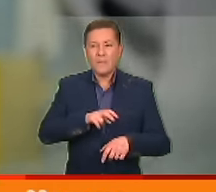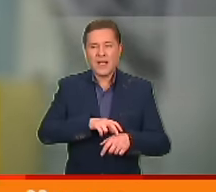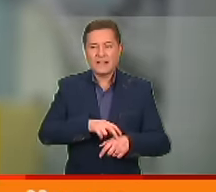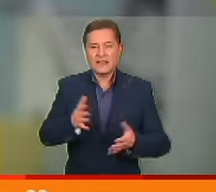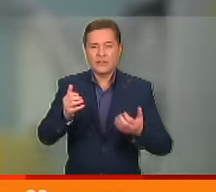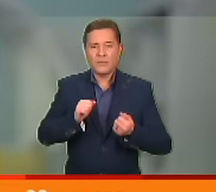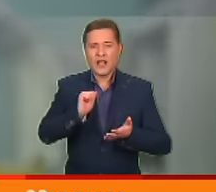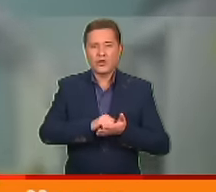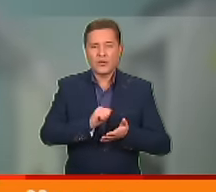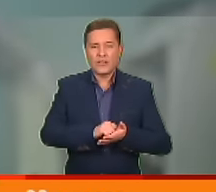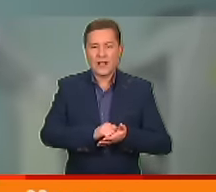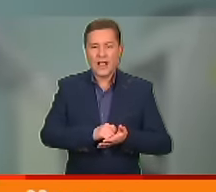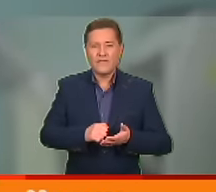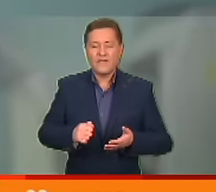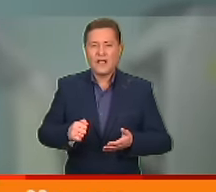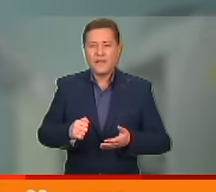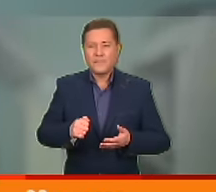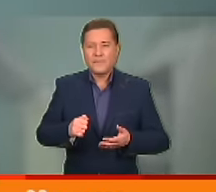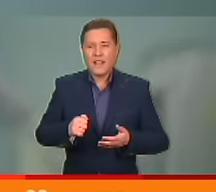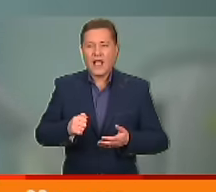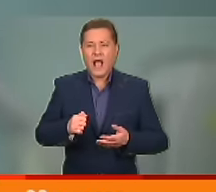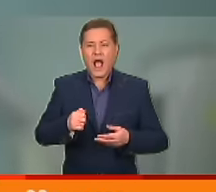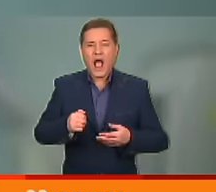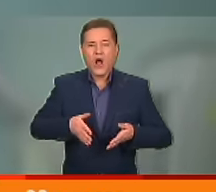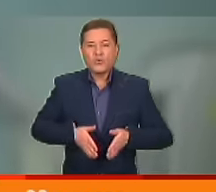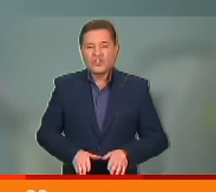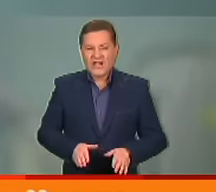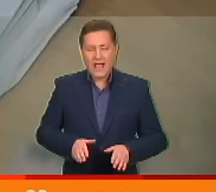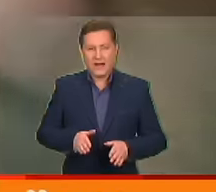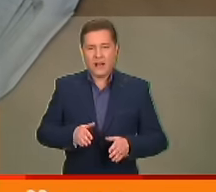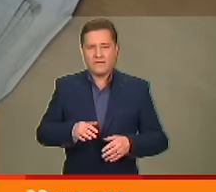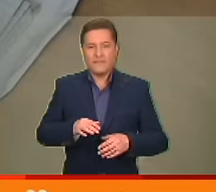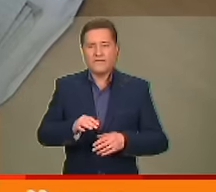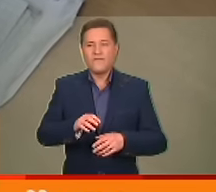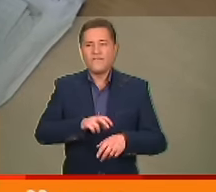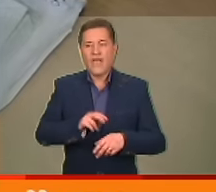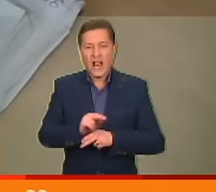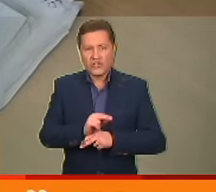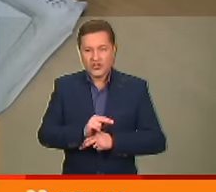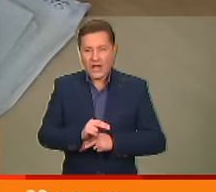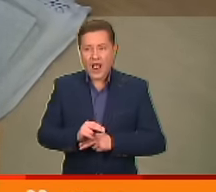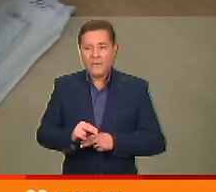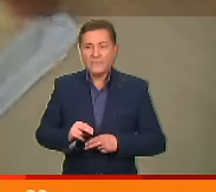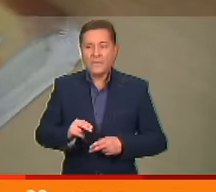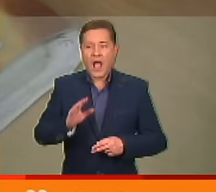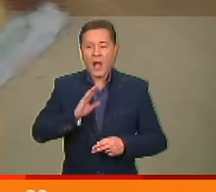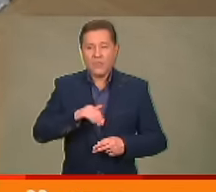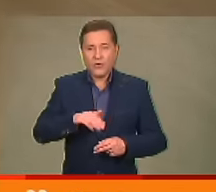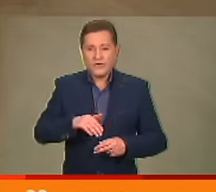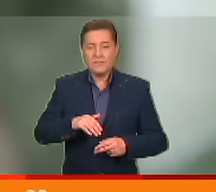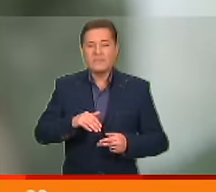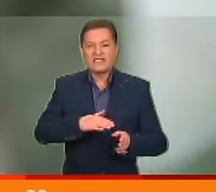Здобула диплом акушера-фельдшера. Працювала медсестрою в лікарні. Потім усе ж наважилася здійснити мрію.